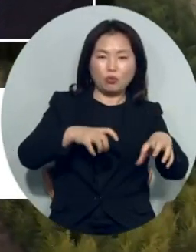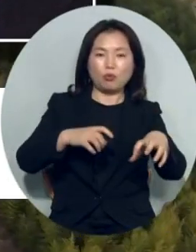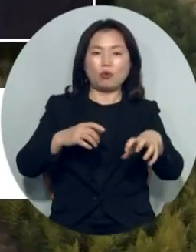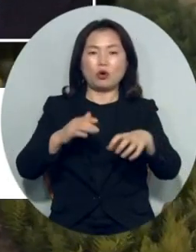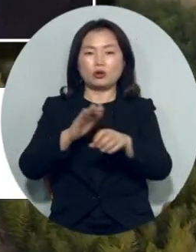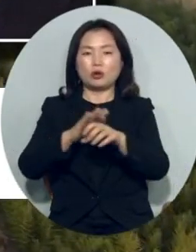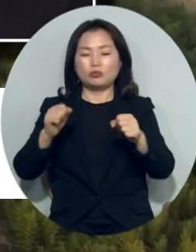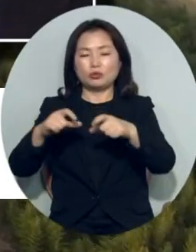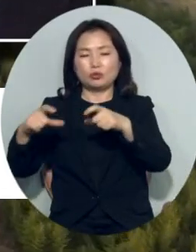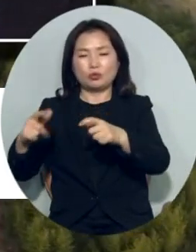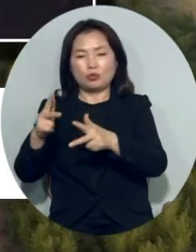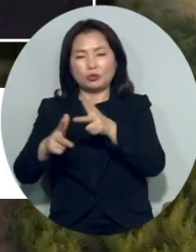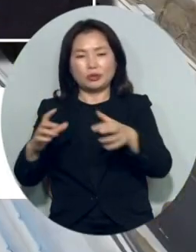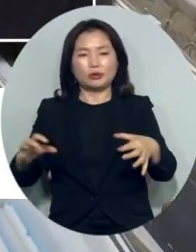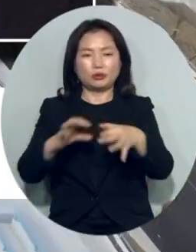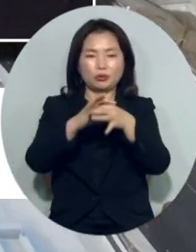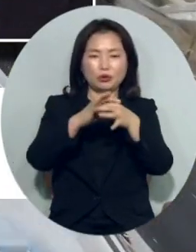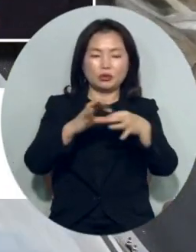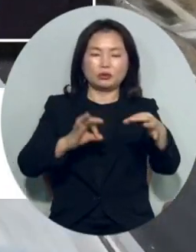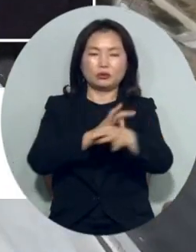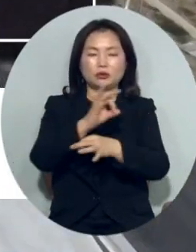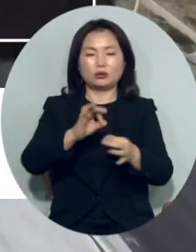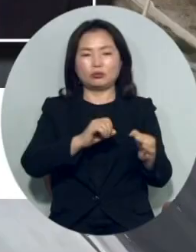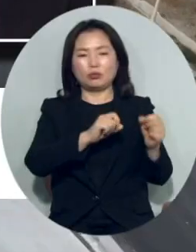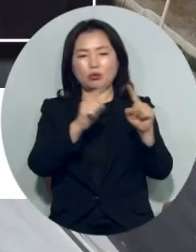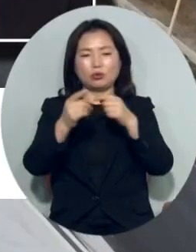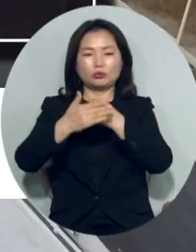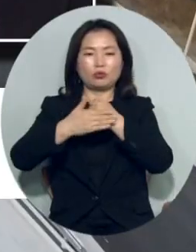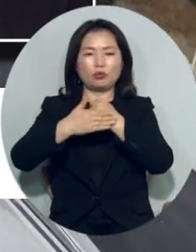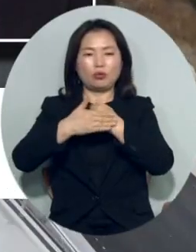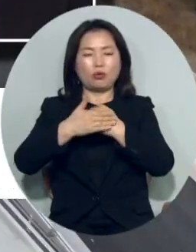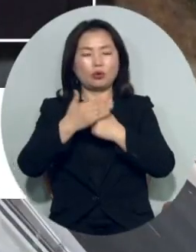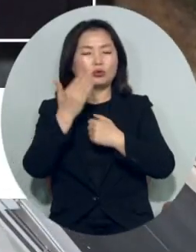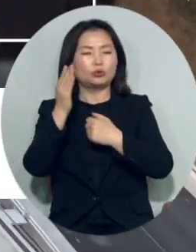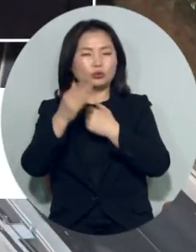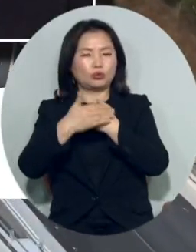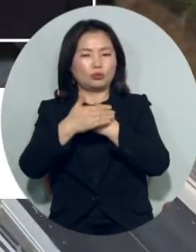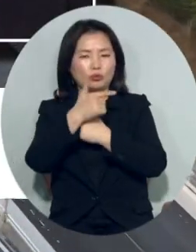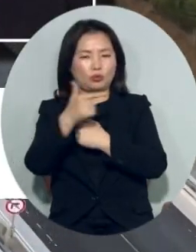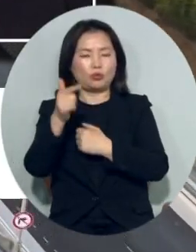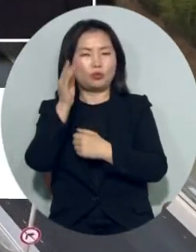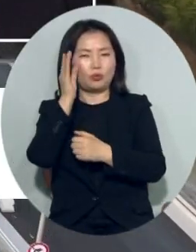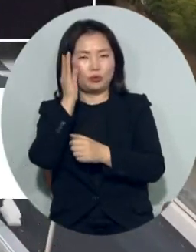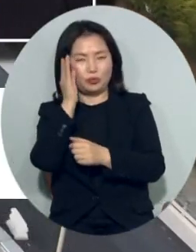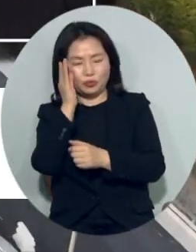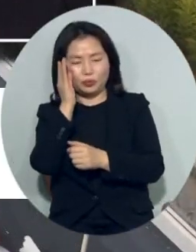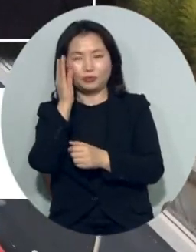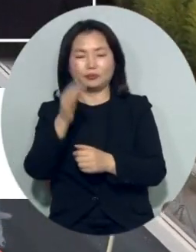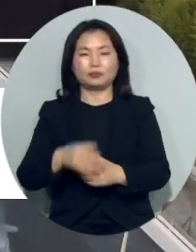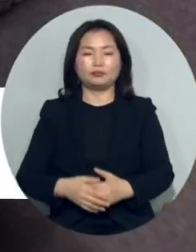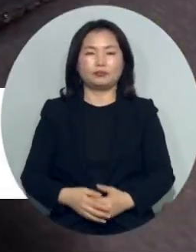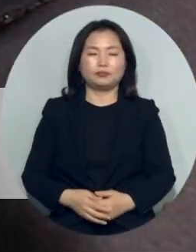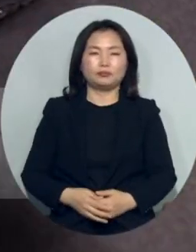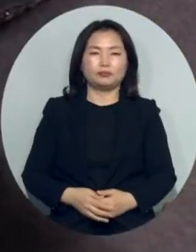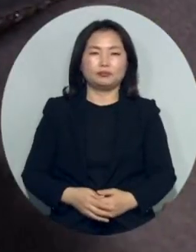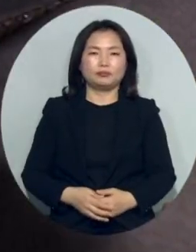인근 경북 지역 공단 간에 연결해 지역 경제 활성화에도 큰 견인 역할을 할 것으로 기대하고